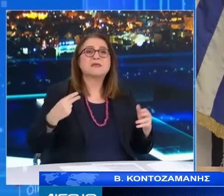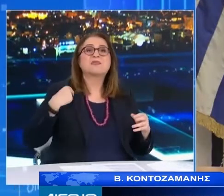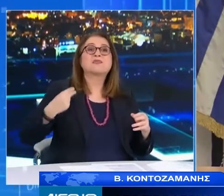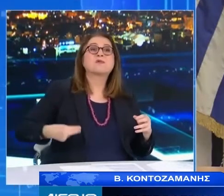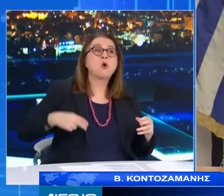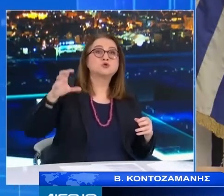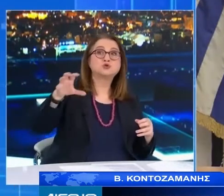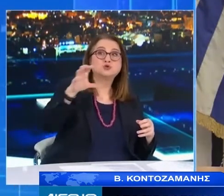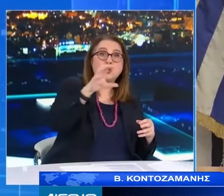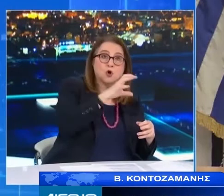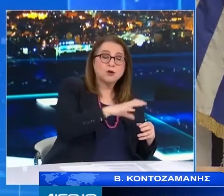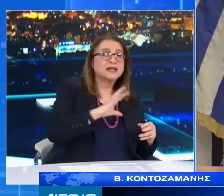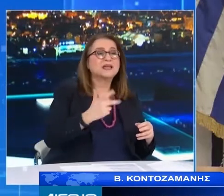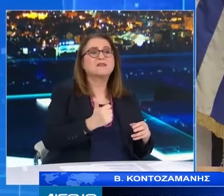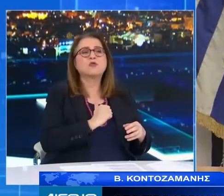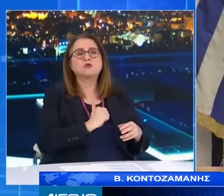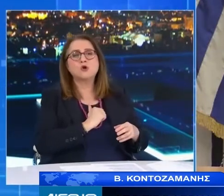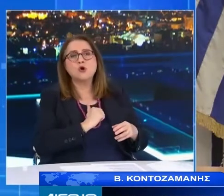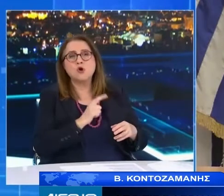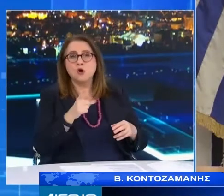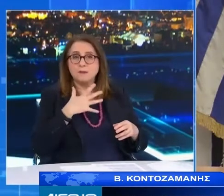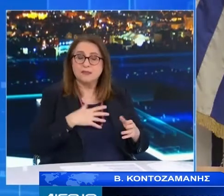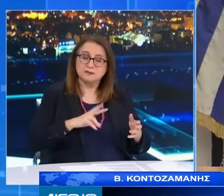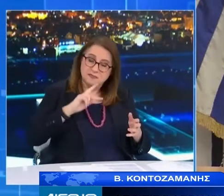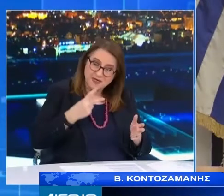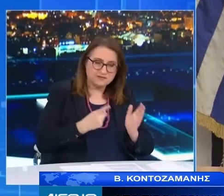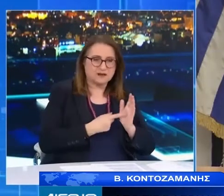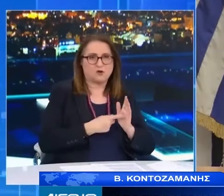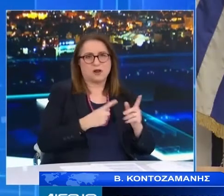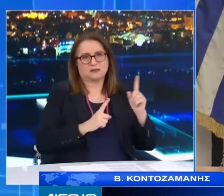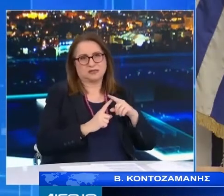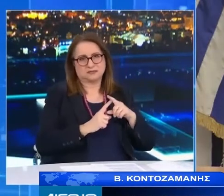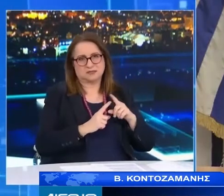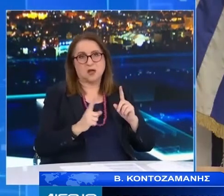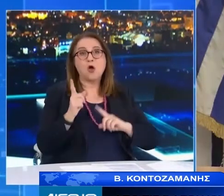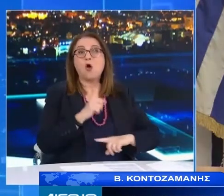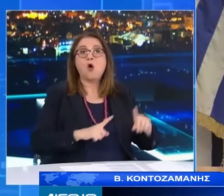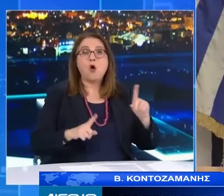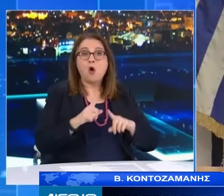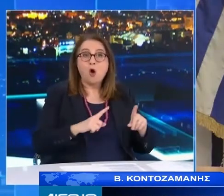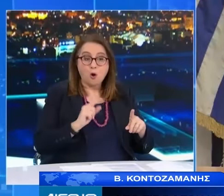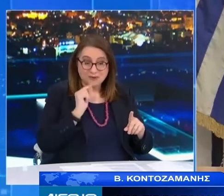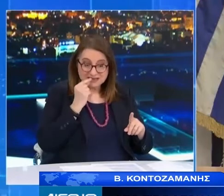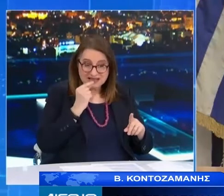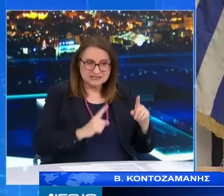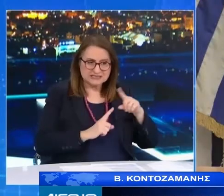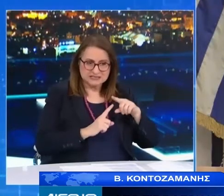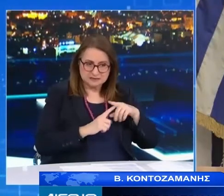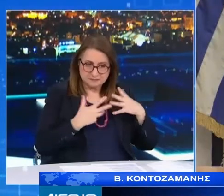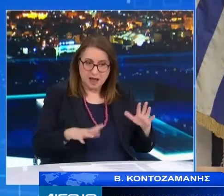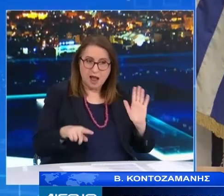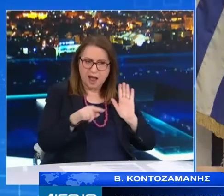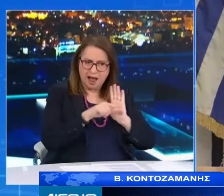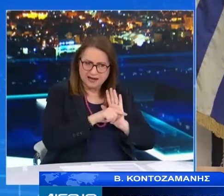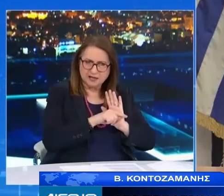δωρεάν, είτε σε ιδιωτική. Όσοι είναι υποχρεωμένοι να κάνουν self-test και εφόσον είναι αρνητικό, θα